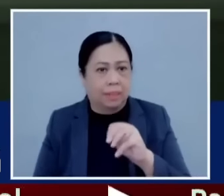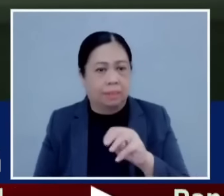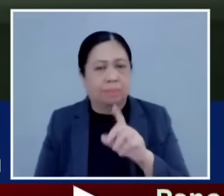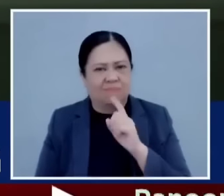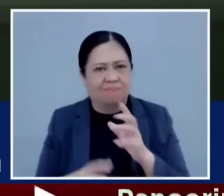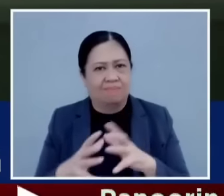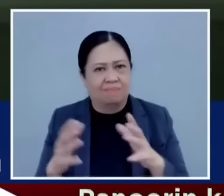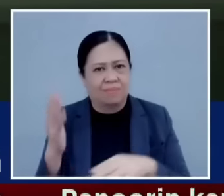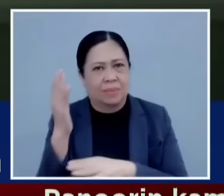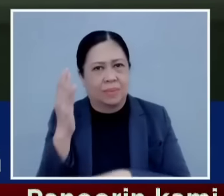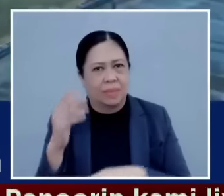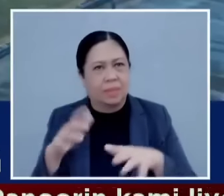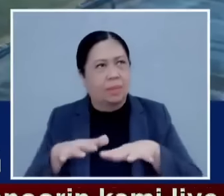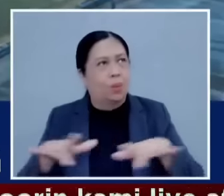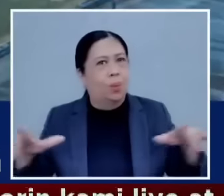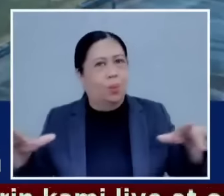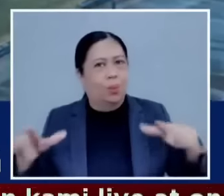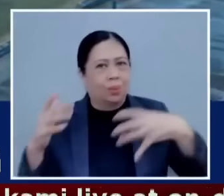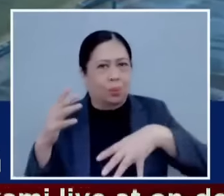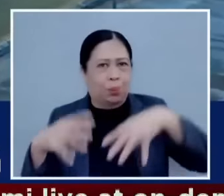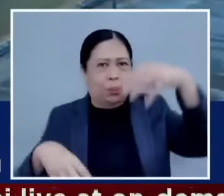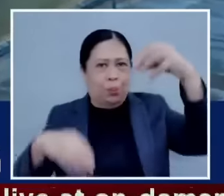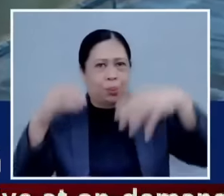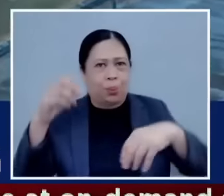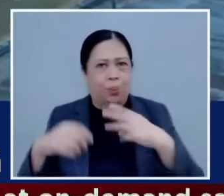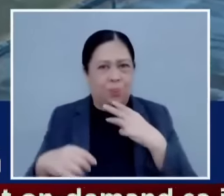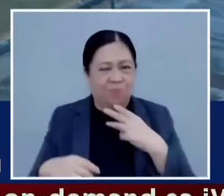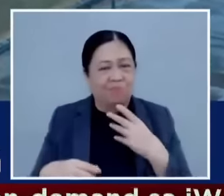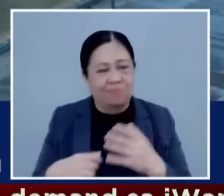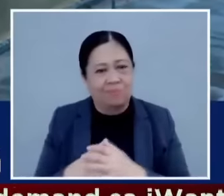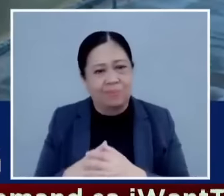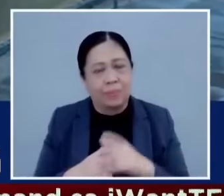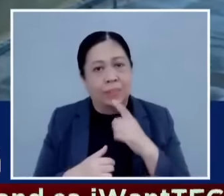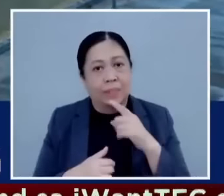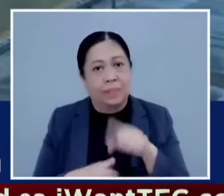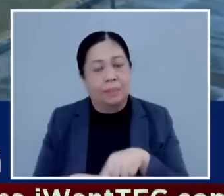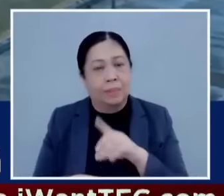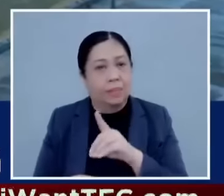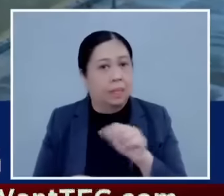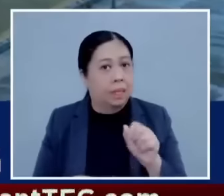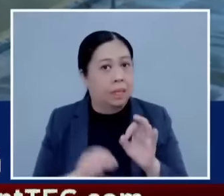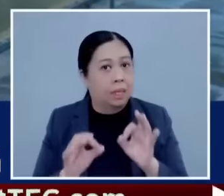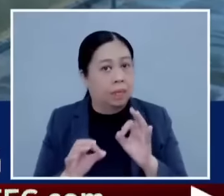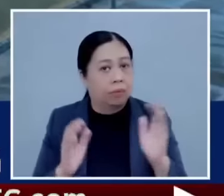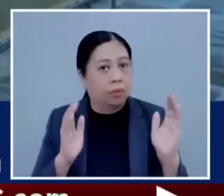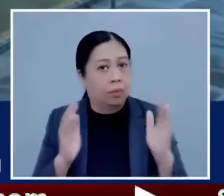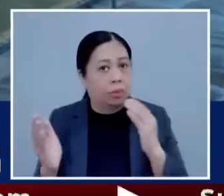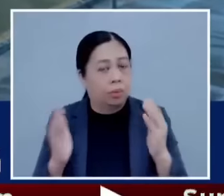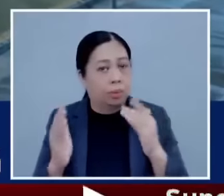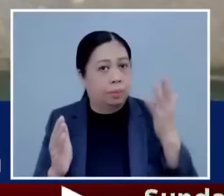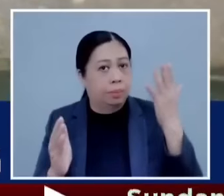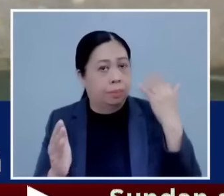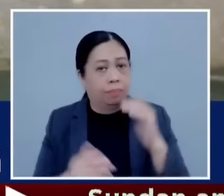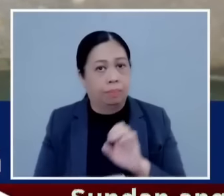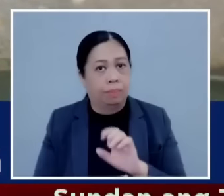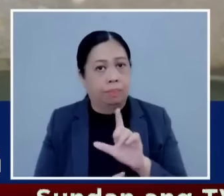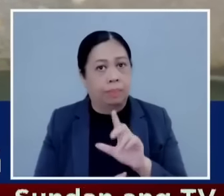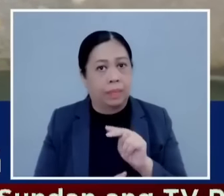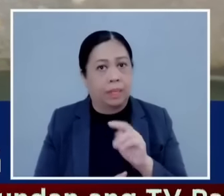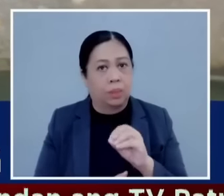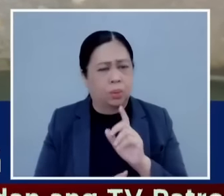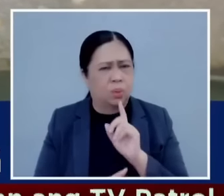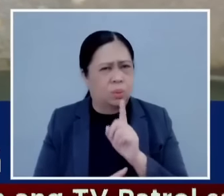din siya kasi open space yun, ano? Una nang sinabi ng Department of Agriculture na kung ikukumpara sa mga nagdaang El Nino, hindi